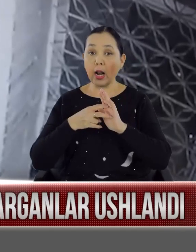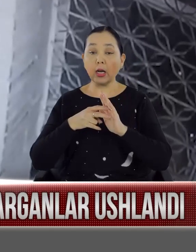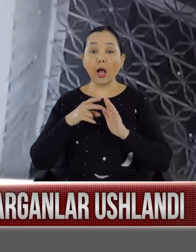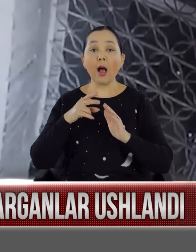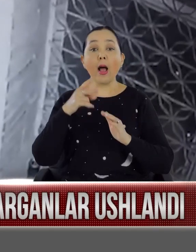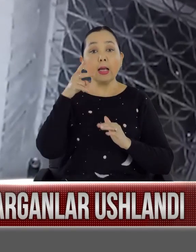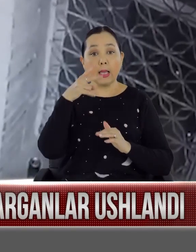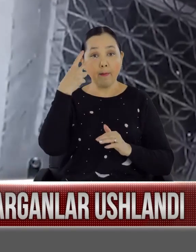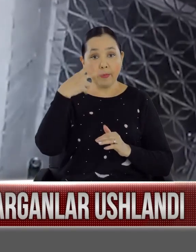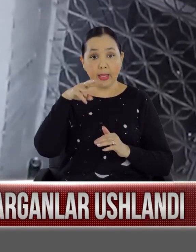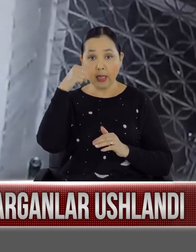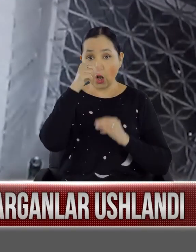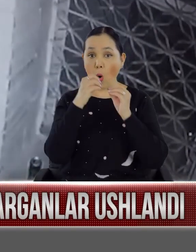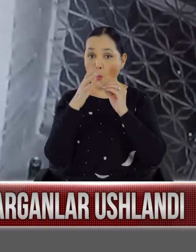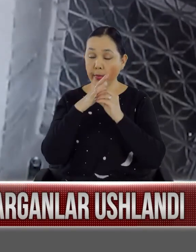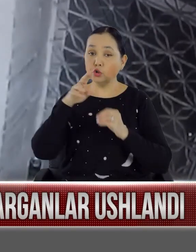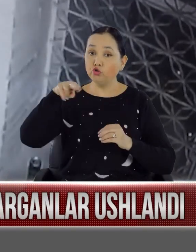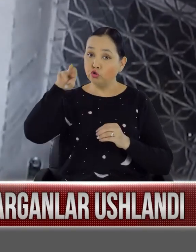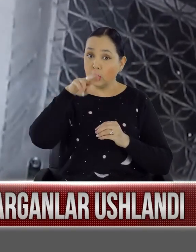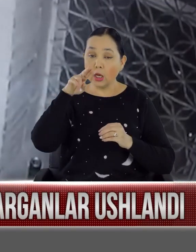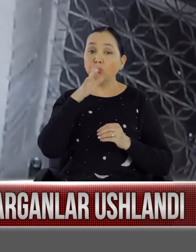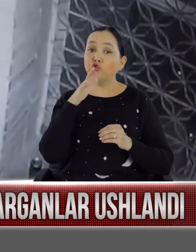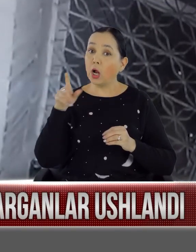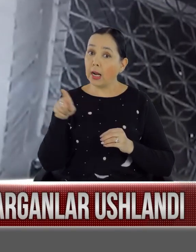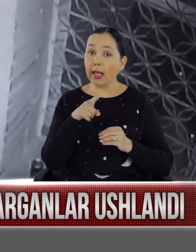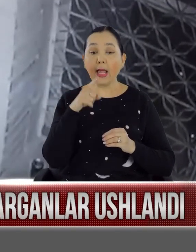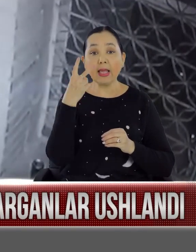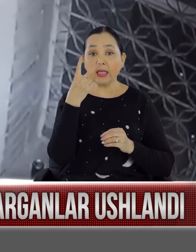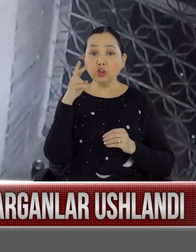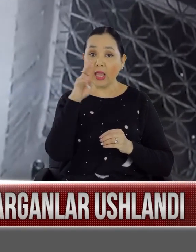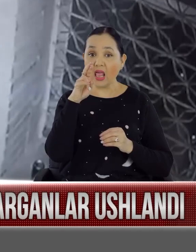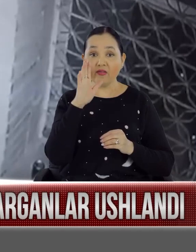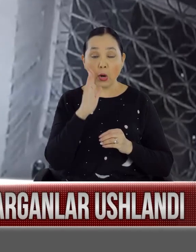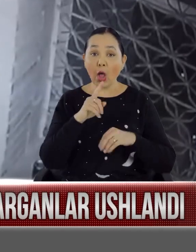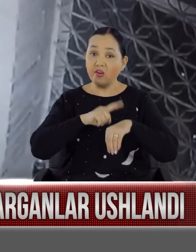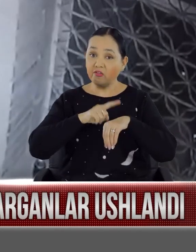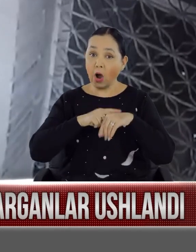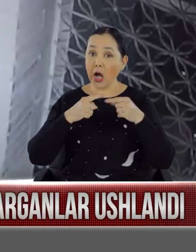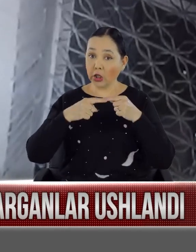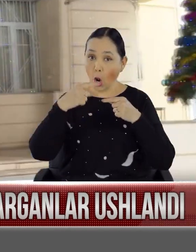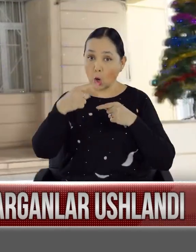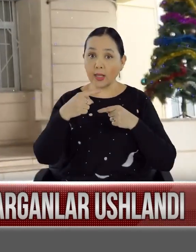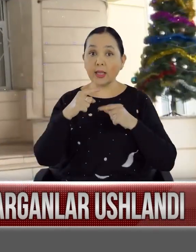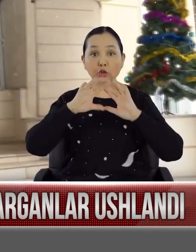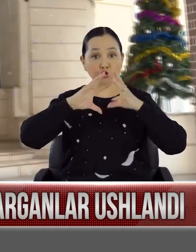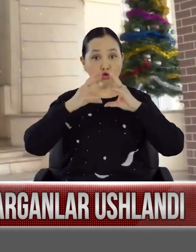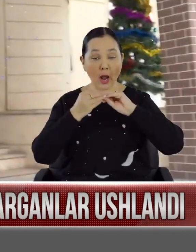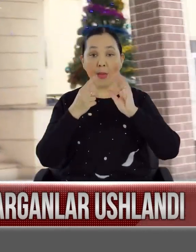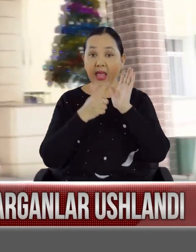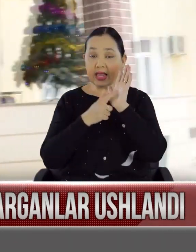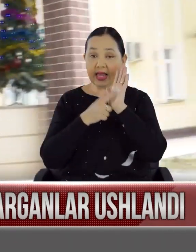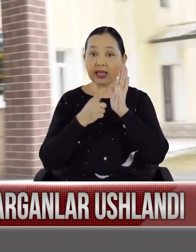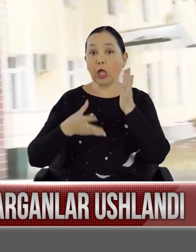holda 2020-yil 15-dekabrdan joriy yil 2-yanvargacha bo'lgan vaqt oralig'ida jami 7 ta